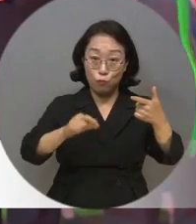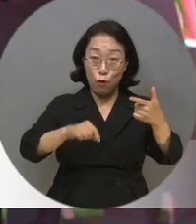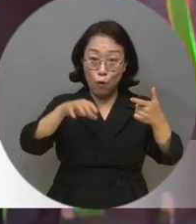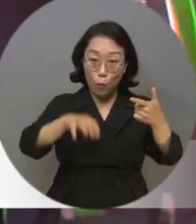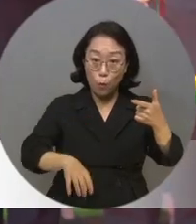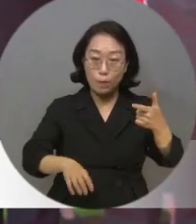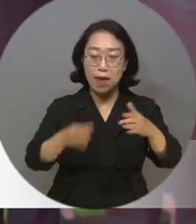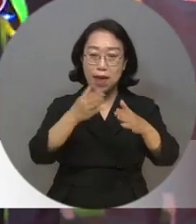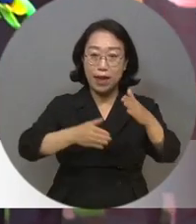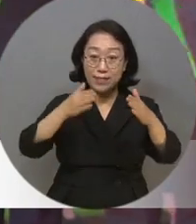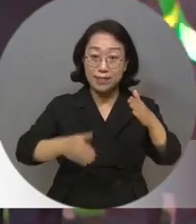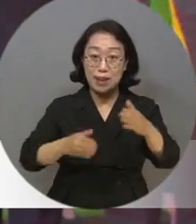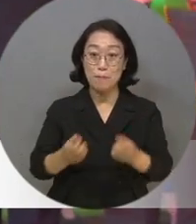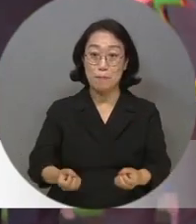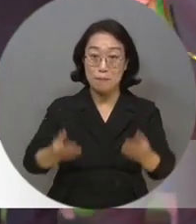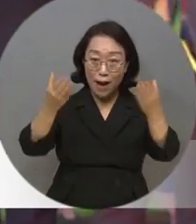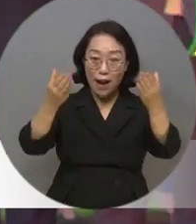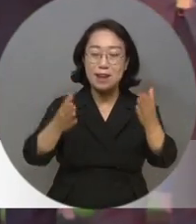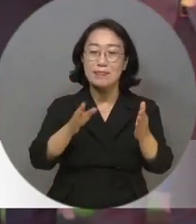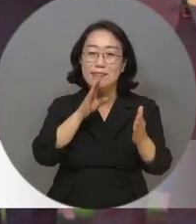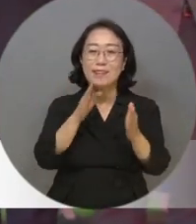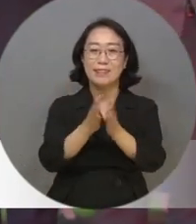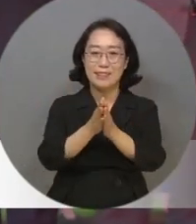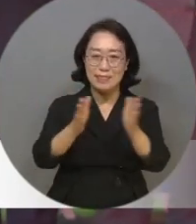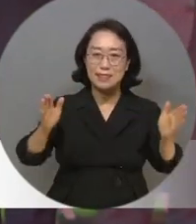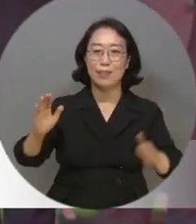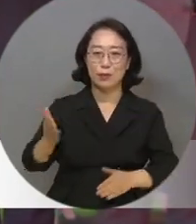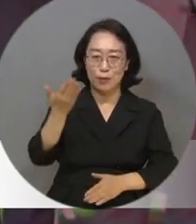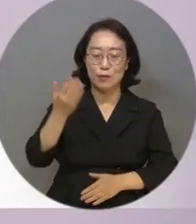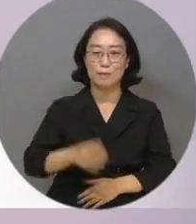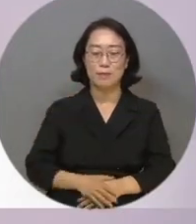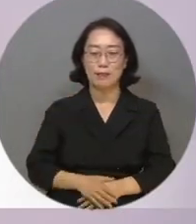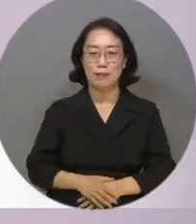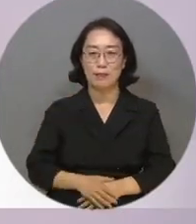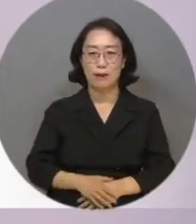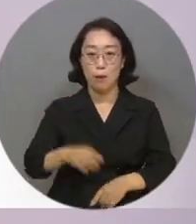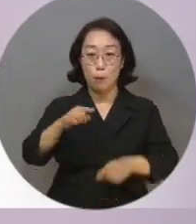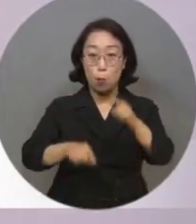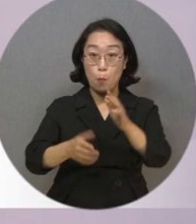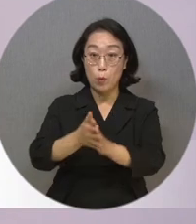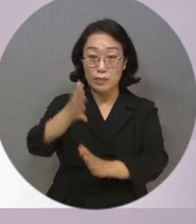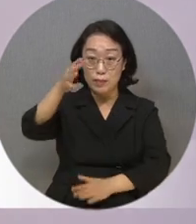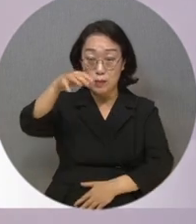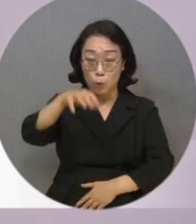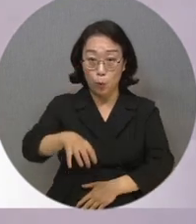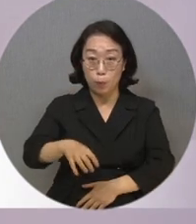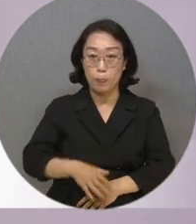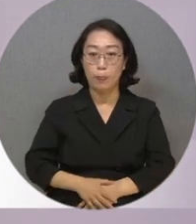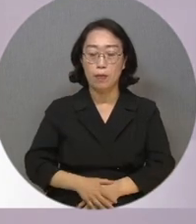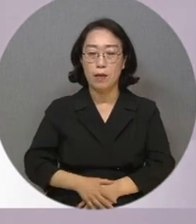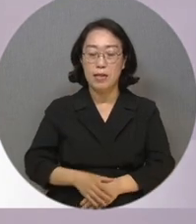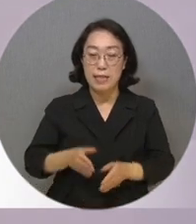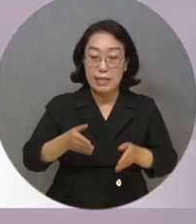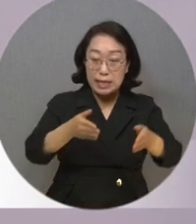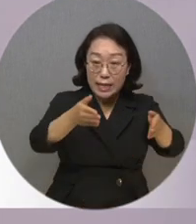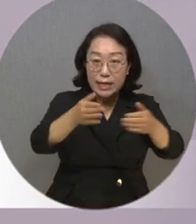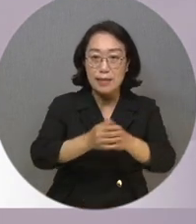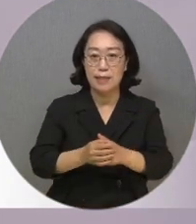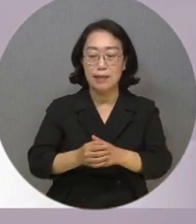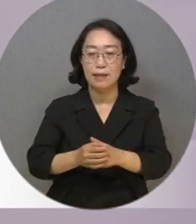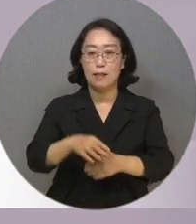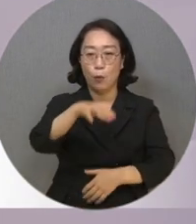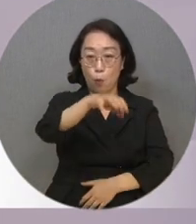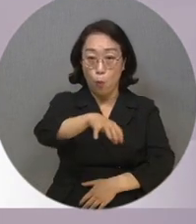걷기 행사와 함께 정식으로 개통됐습니다. 목포시는 앞으로 오감수변 뚝방길, 양을 싼